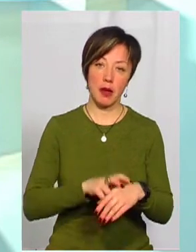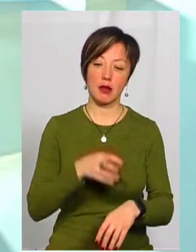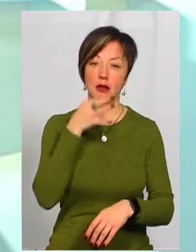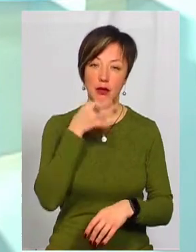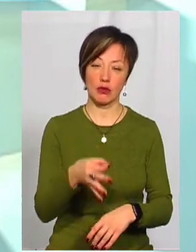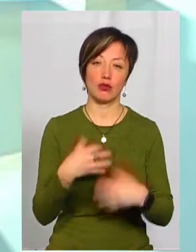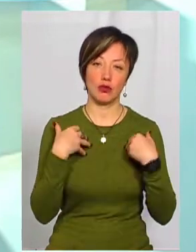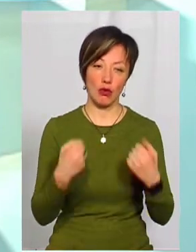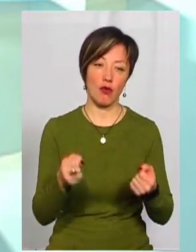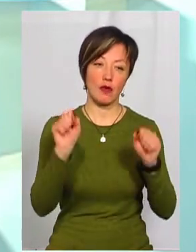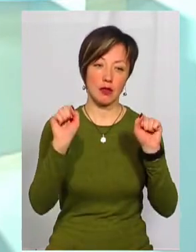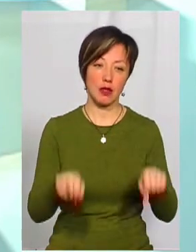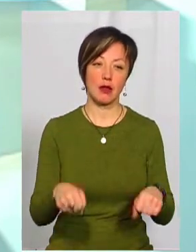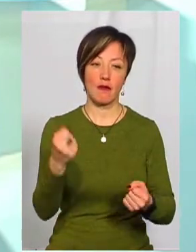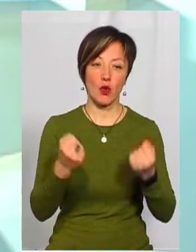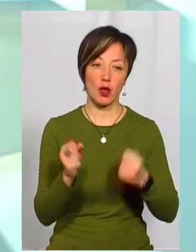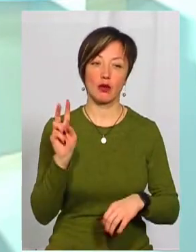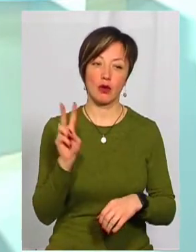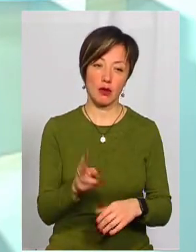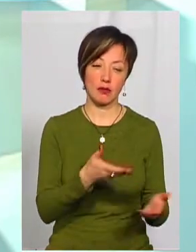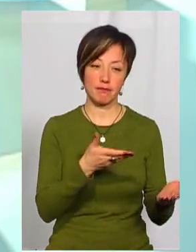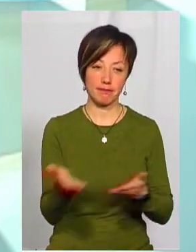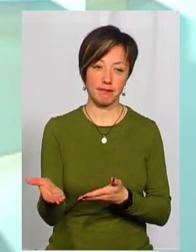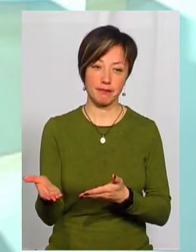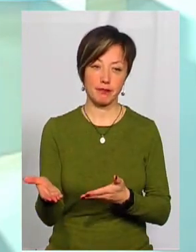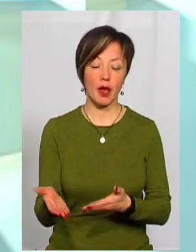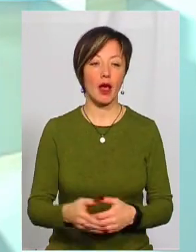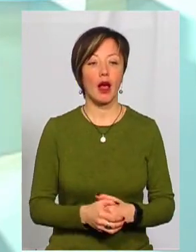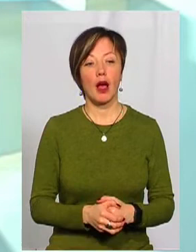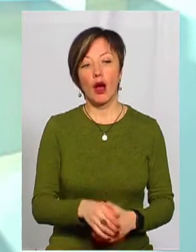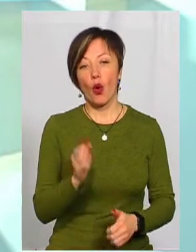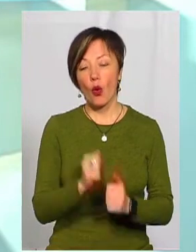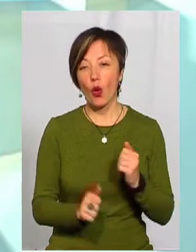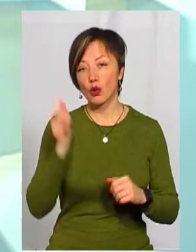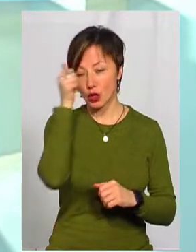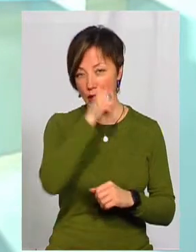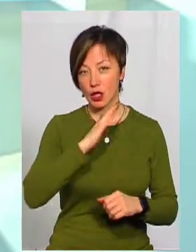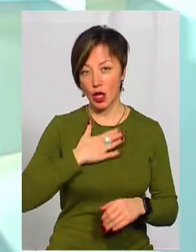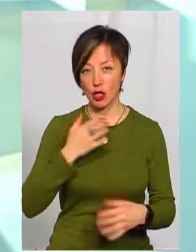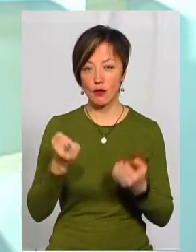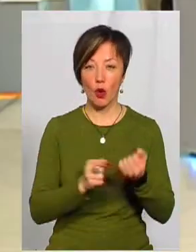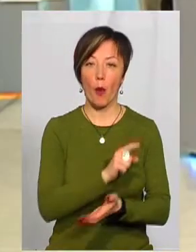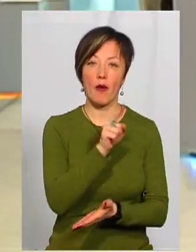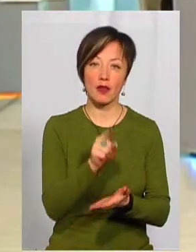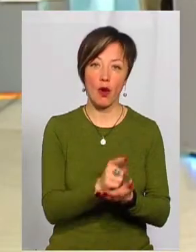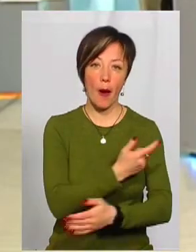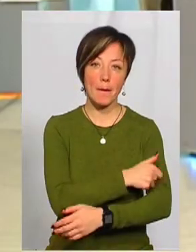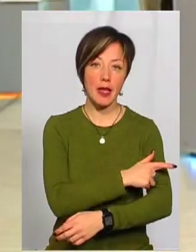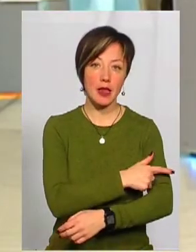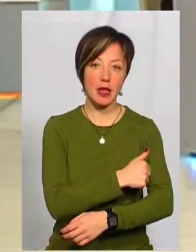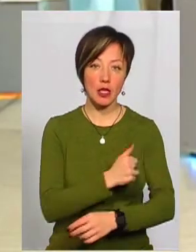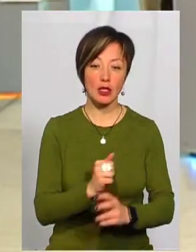констатують, що людина здорова і здатна бути водієм тролейбуса, ми, звичайно, його приймаємо. Тим більше, кожен рік наші водії проходять обов'язково